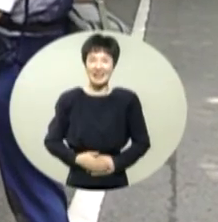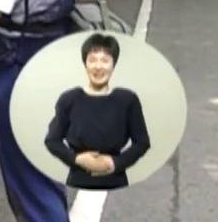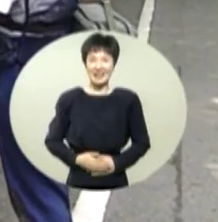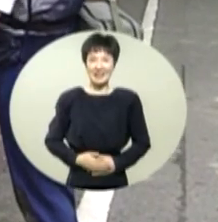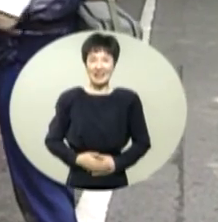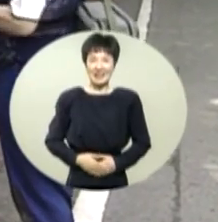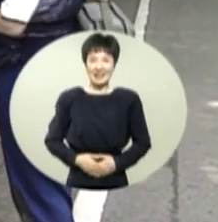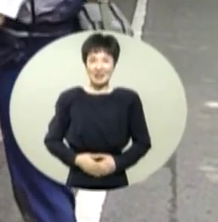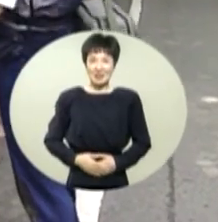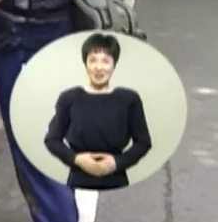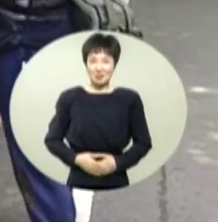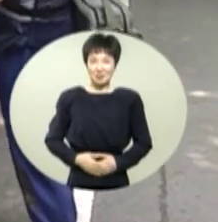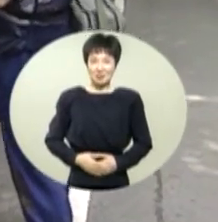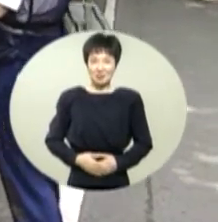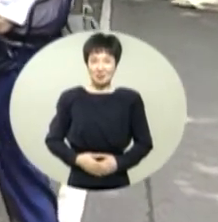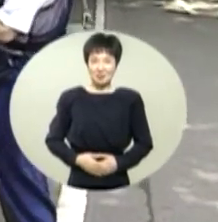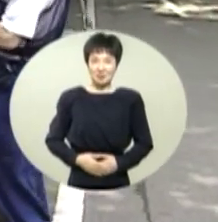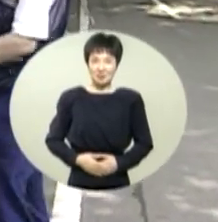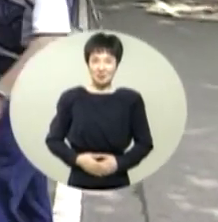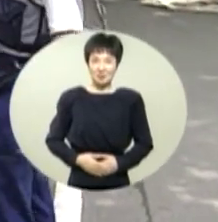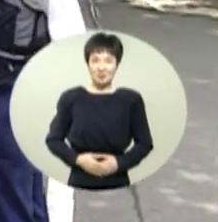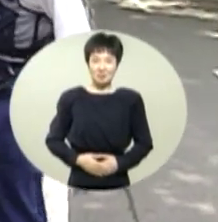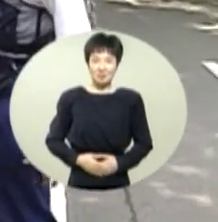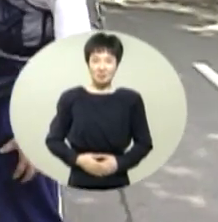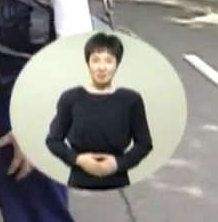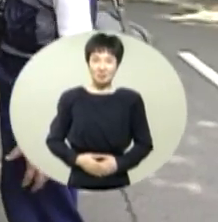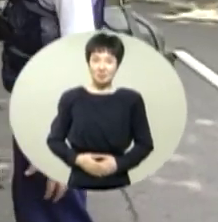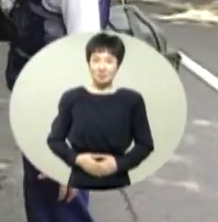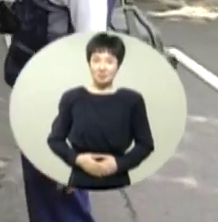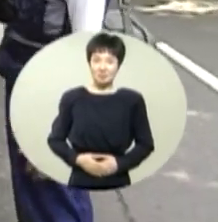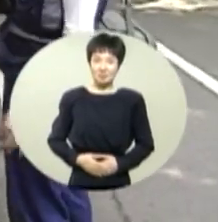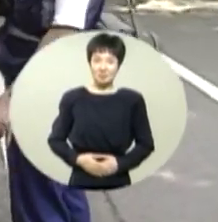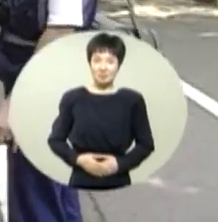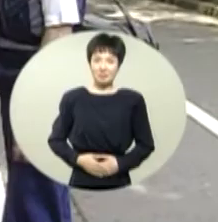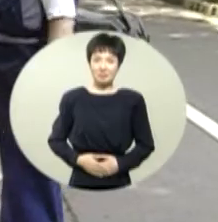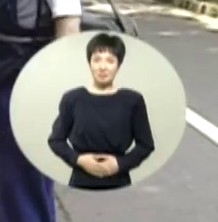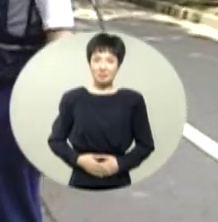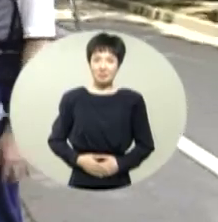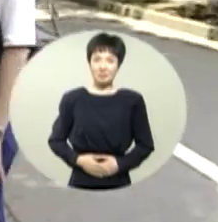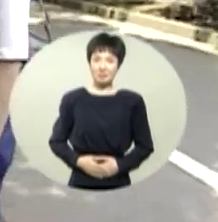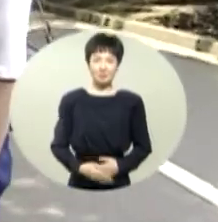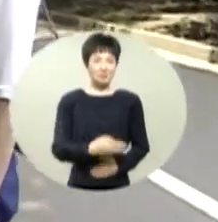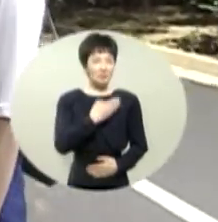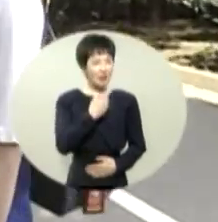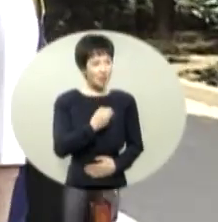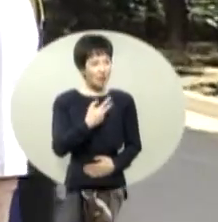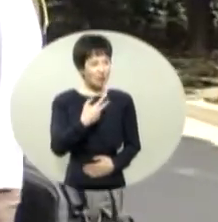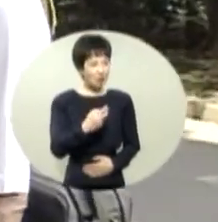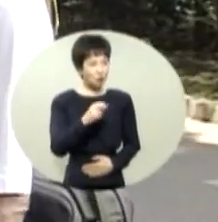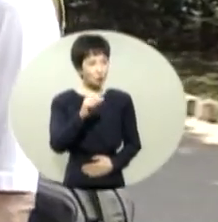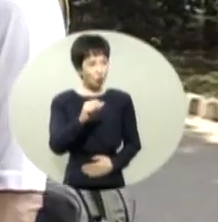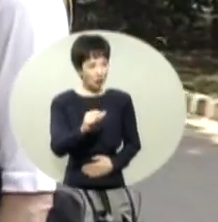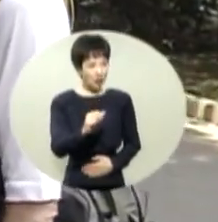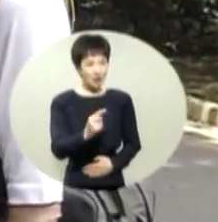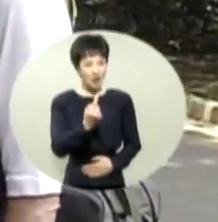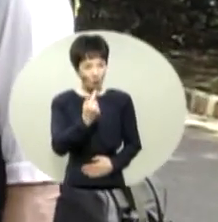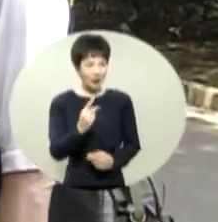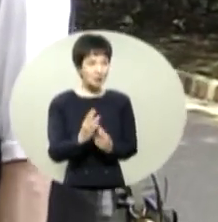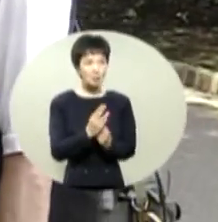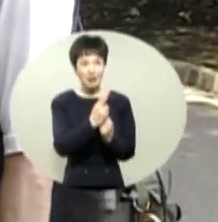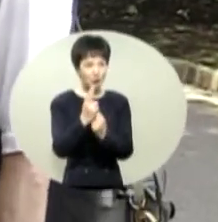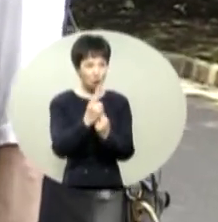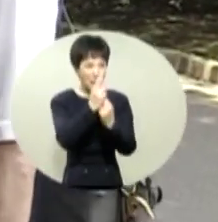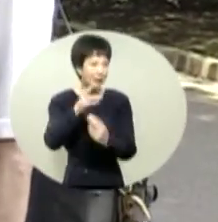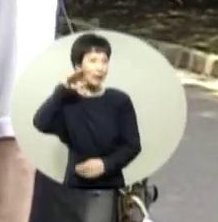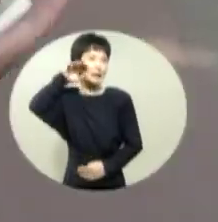なんで、ちょっとこう話したかったと思ったんですからね。 もう75歳でね、こうマジックばっかりやって、駒田